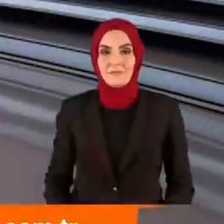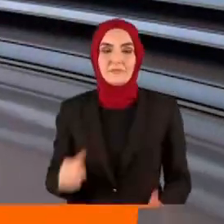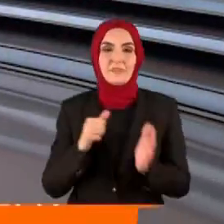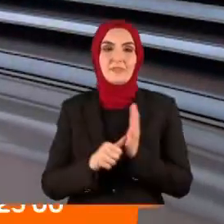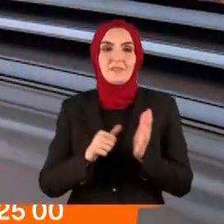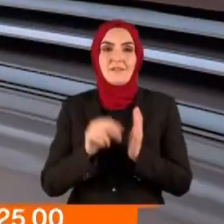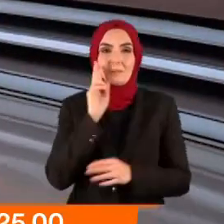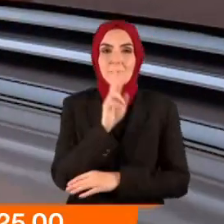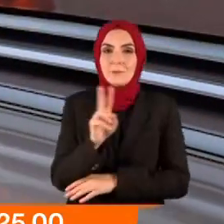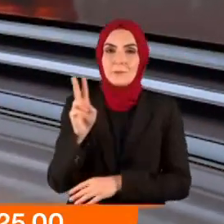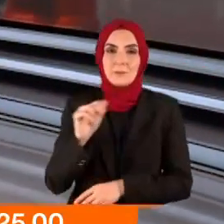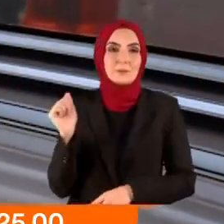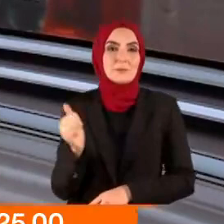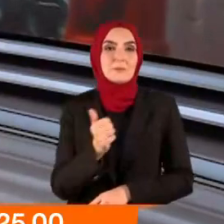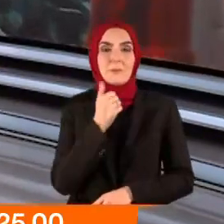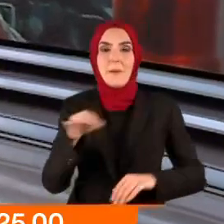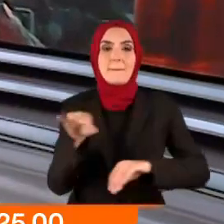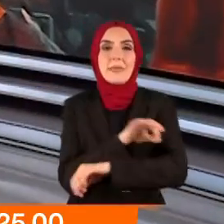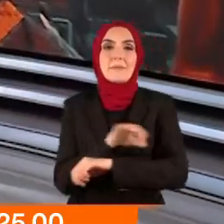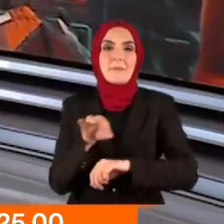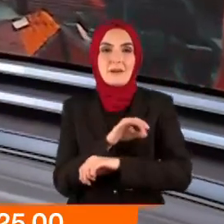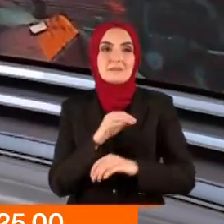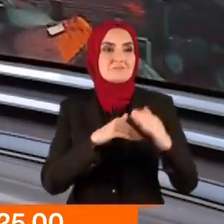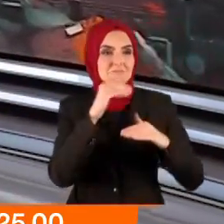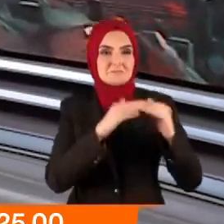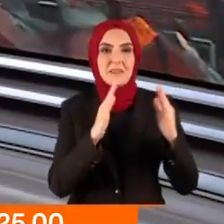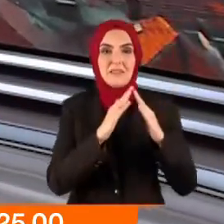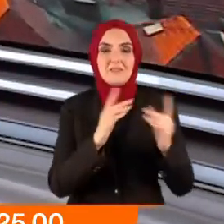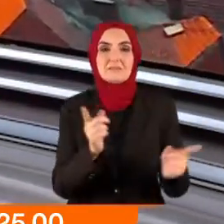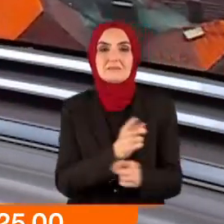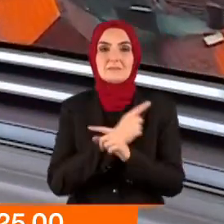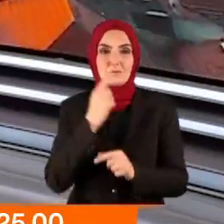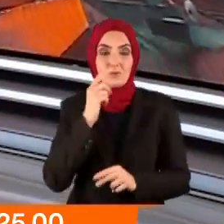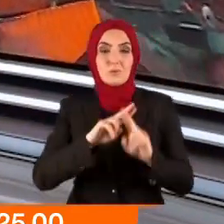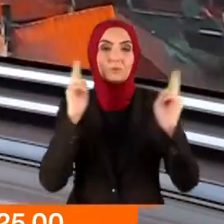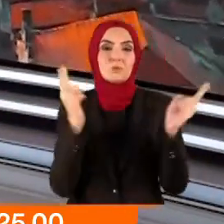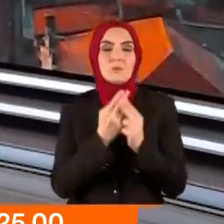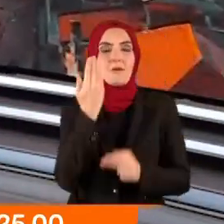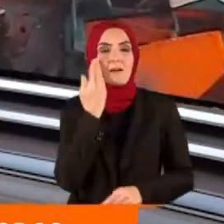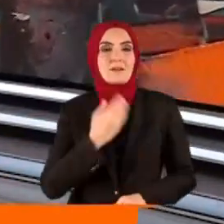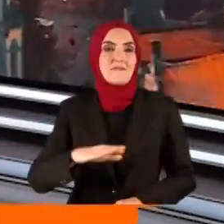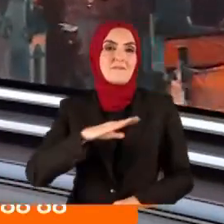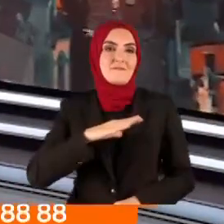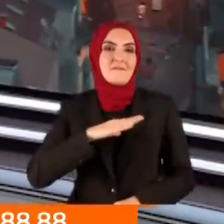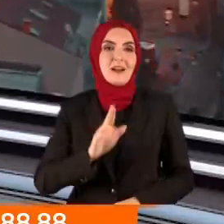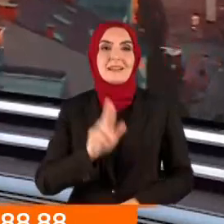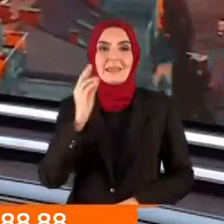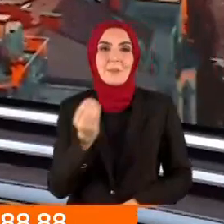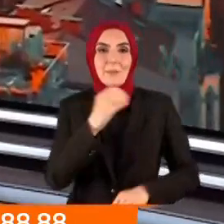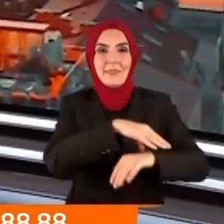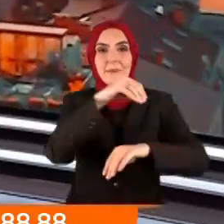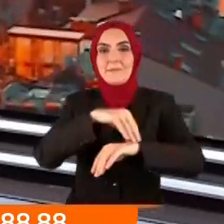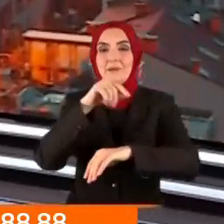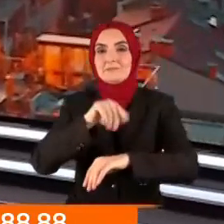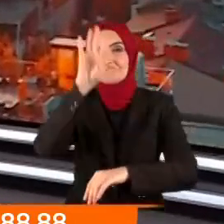Tarihi atmosferi birbirinden muhteşem mimari yapılarıyla dünyada da hayranlık uyandırıyor Yeditepe İstanbul. Öyle ki sosyal